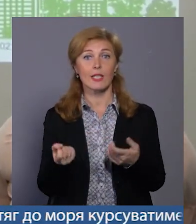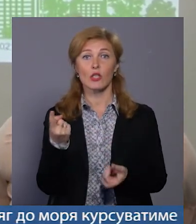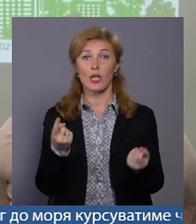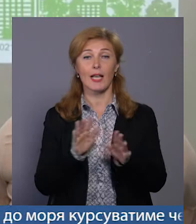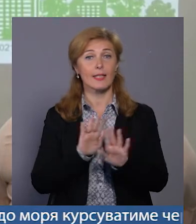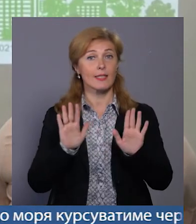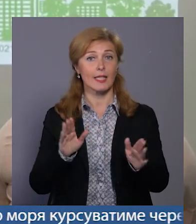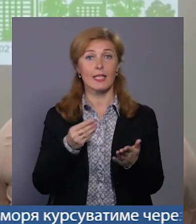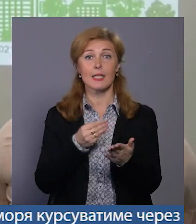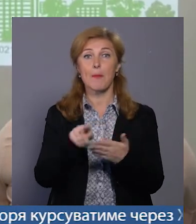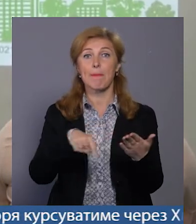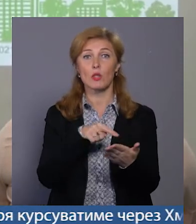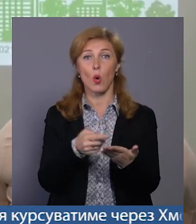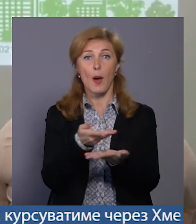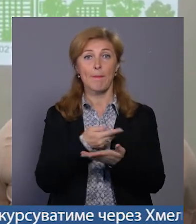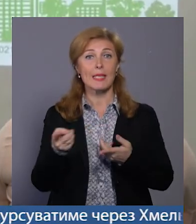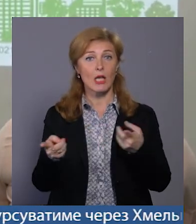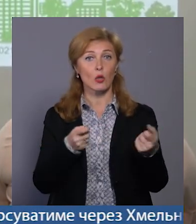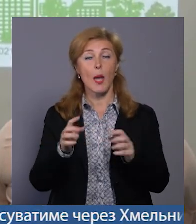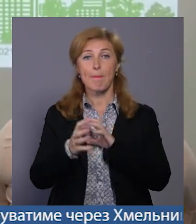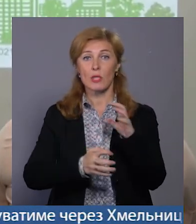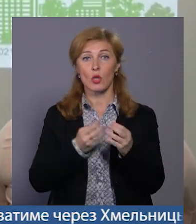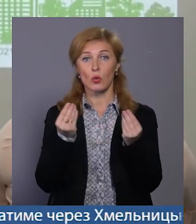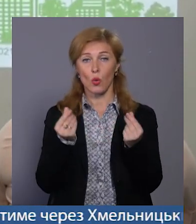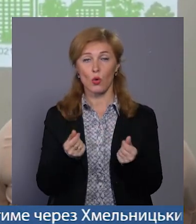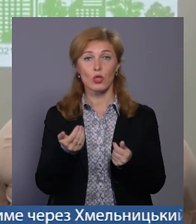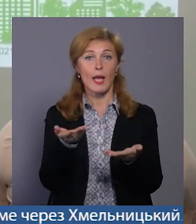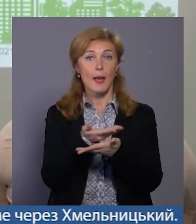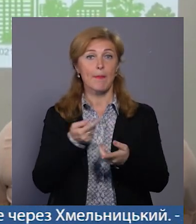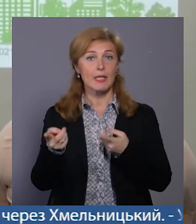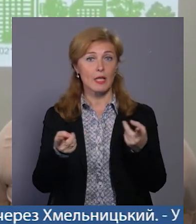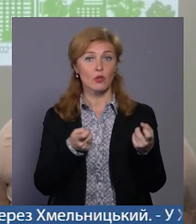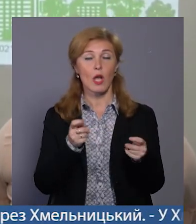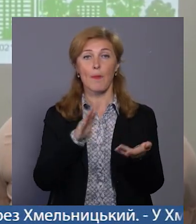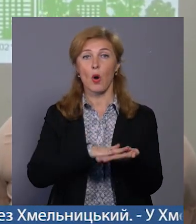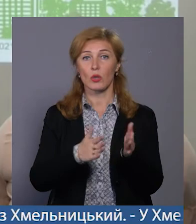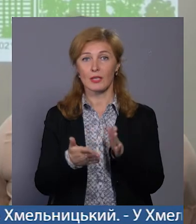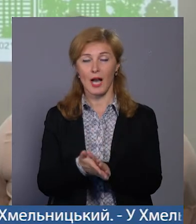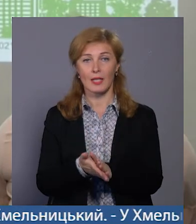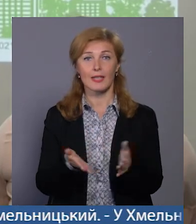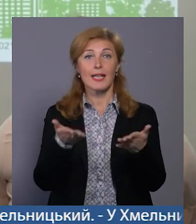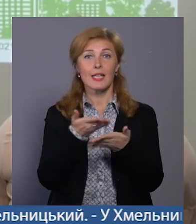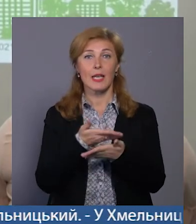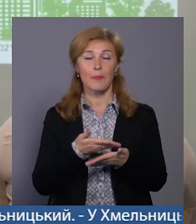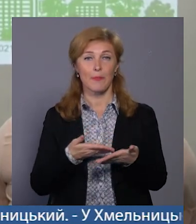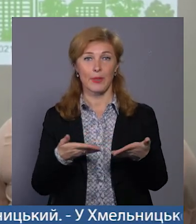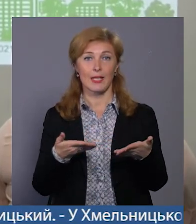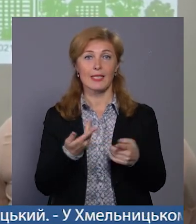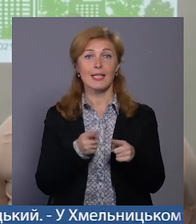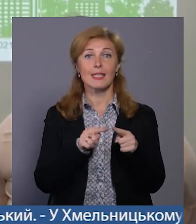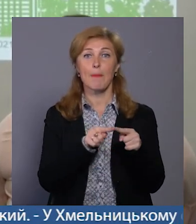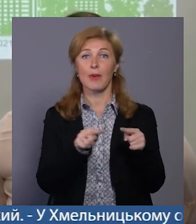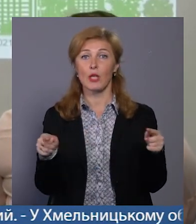міського бюджету. Ми залучаємо міжнародні кошти, ми залучаємо ЕСКО-контракти. І ми за цей